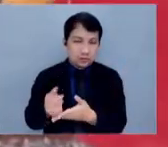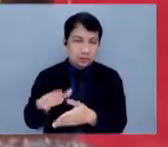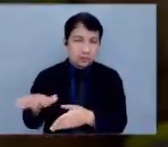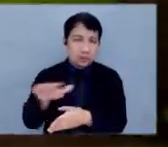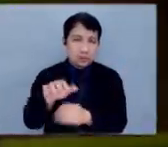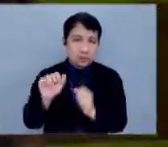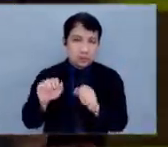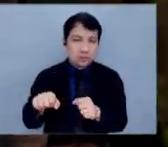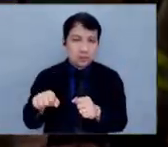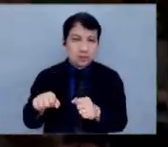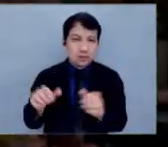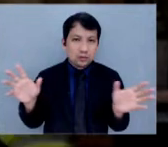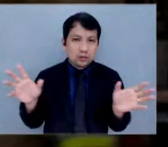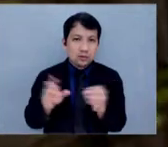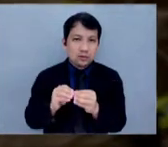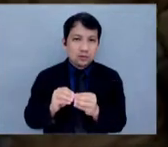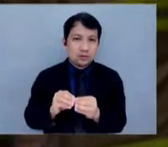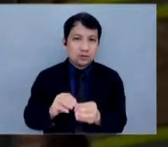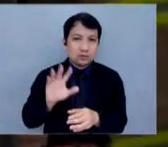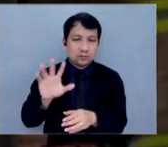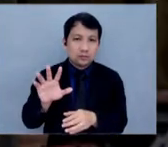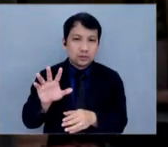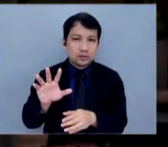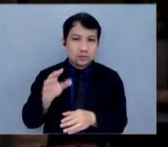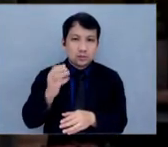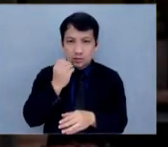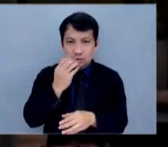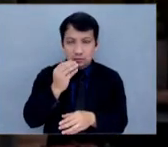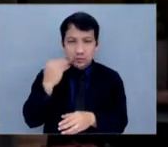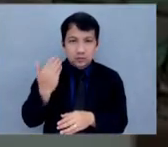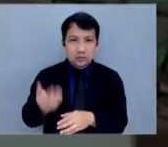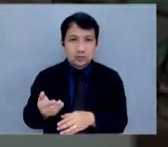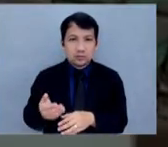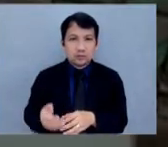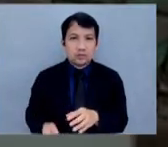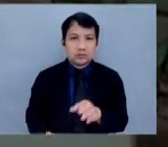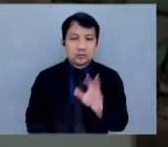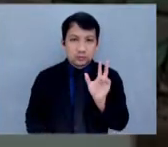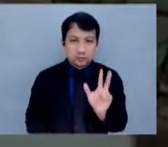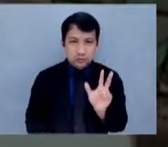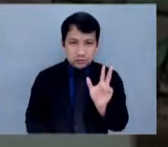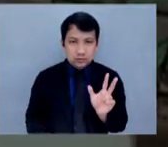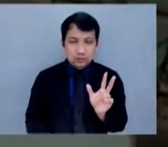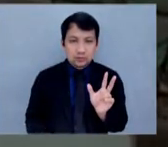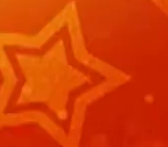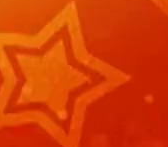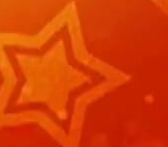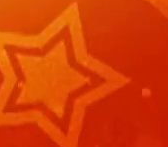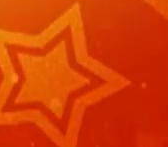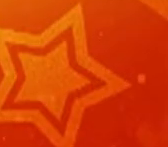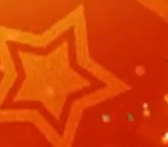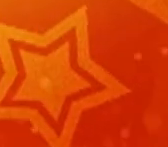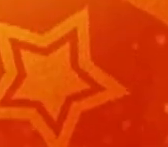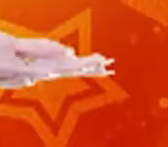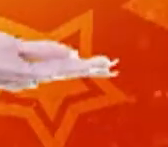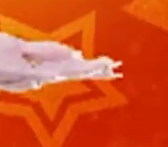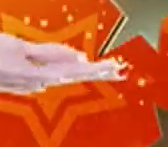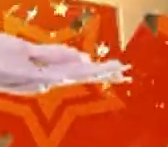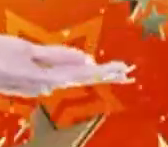Sa kabuuan, 5 residente ng Hong Kong ang namatay habang nasa 30 ang sugatan.